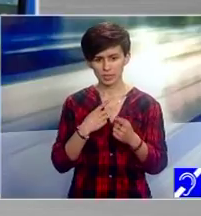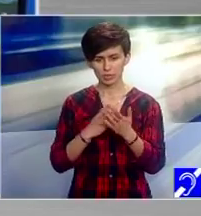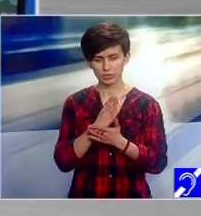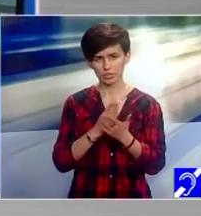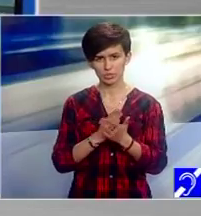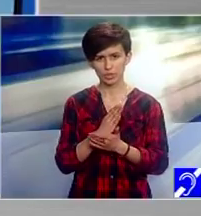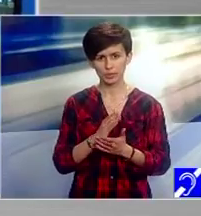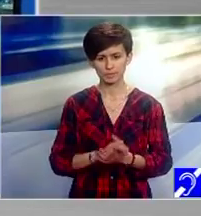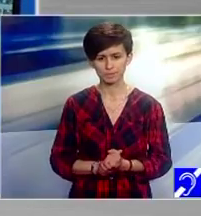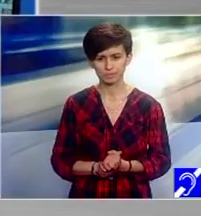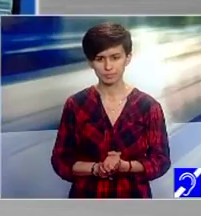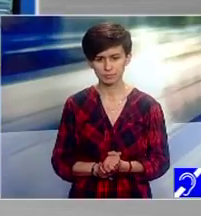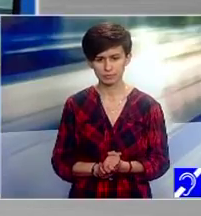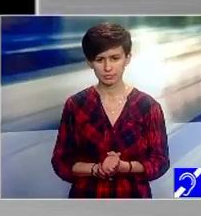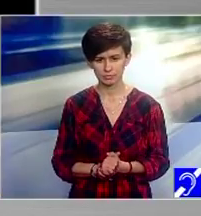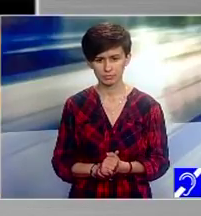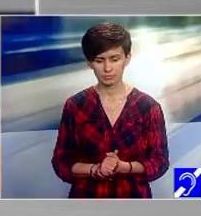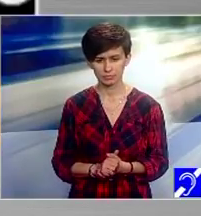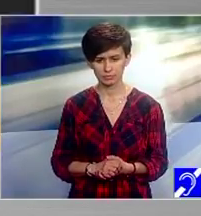Prejudecăți începe chiar acum la TVR.